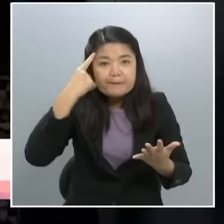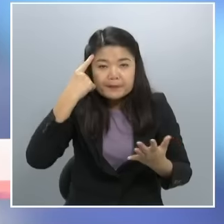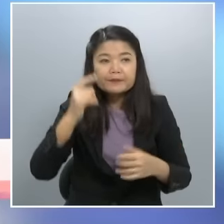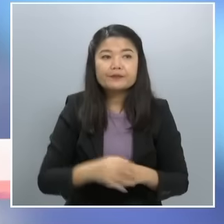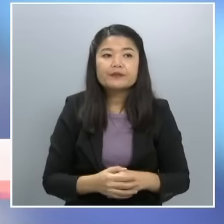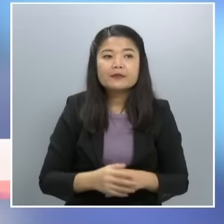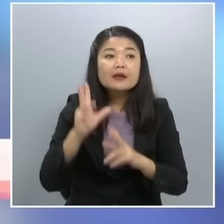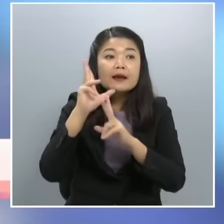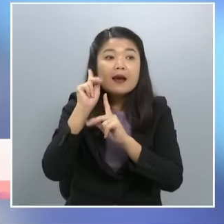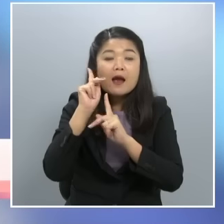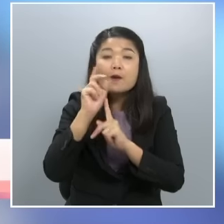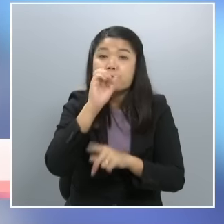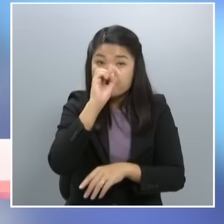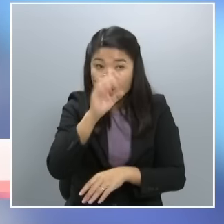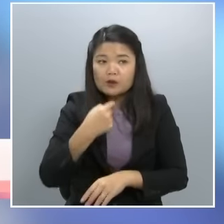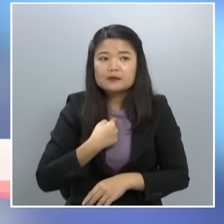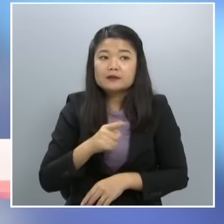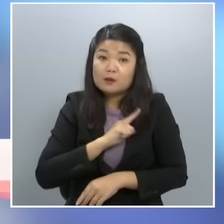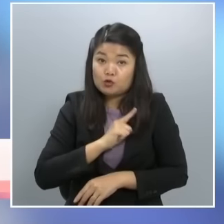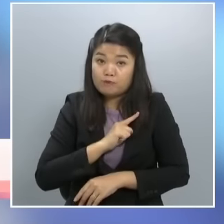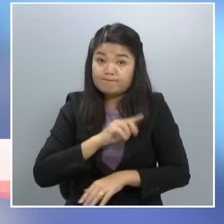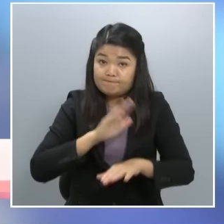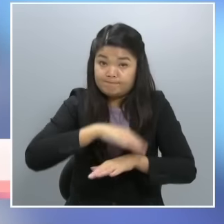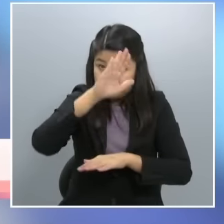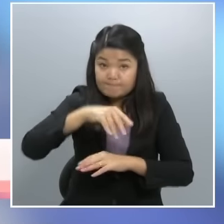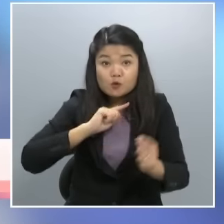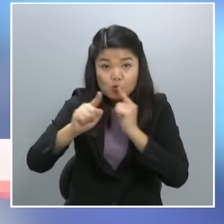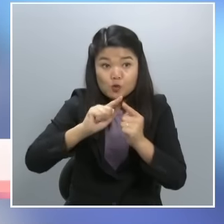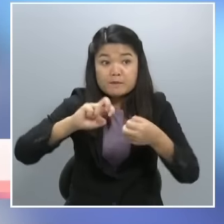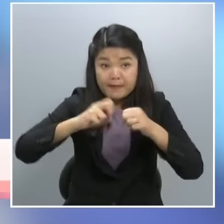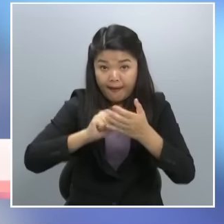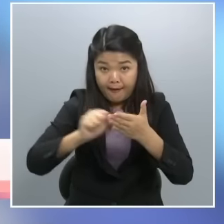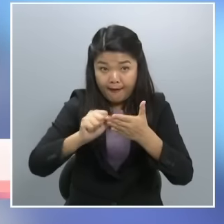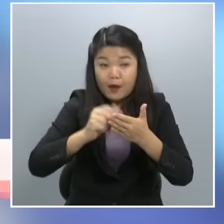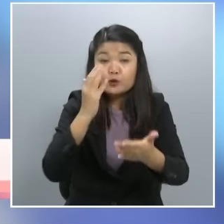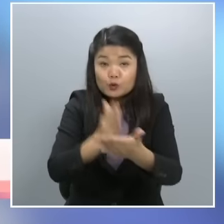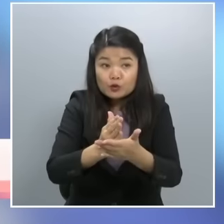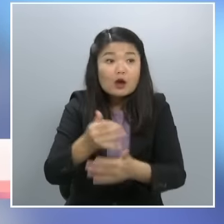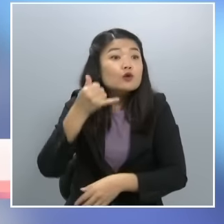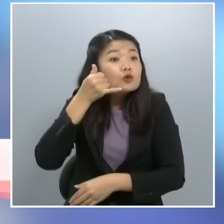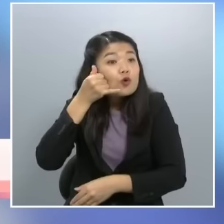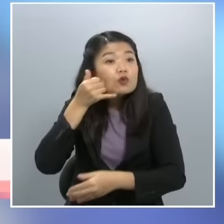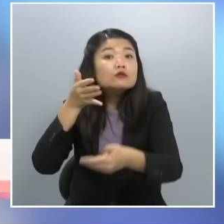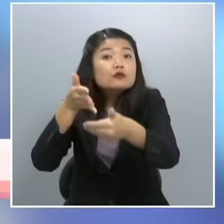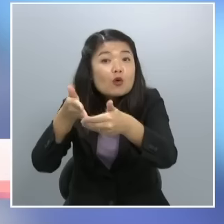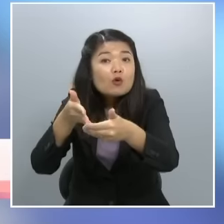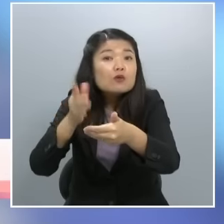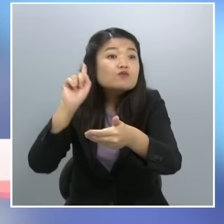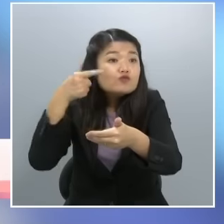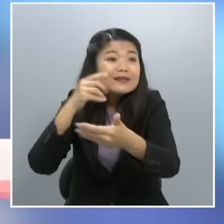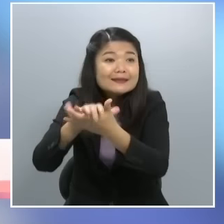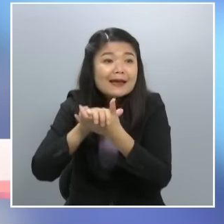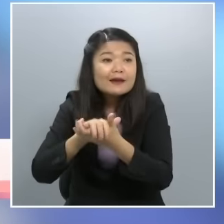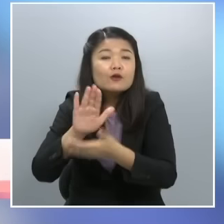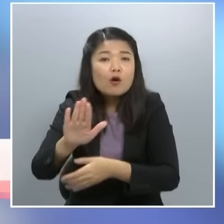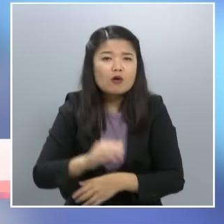อกไปบอกว่าจะเป็นตัวกลางให้คุยไหมปัญหาจะได้ยุติลงแต่ก็โทรประสานไปกับทางฝั่งของนางซุยนะฮะกับส